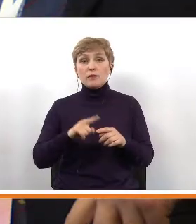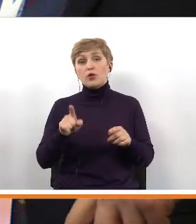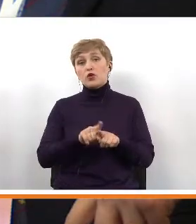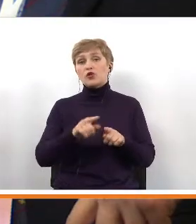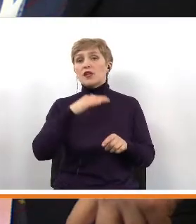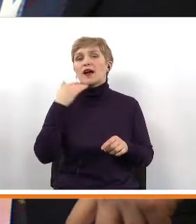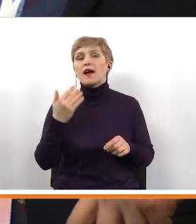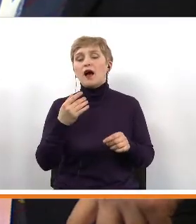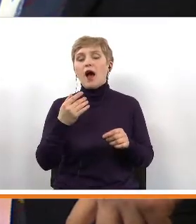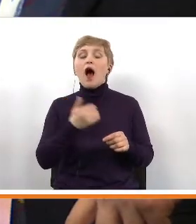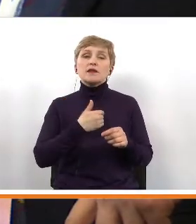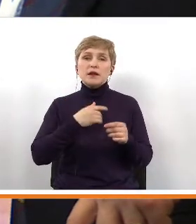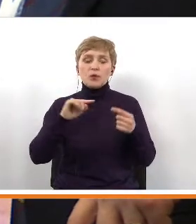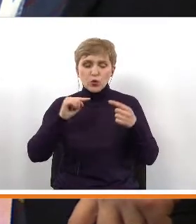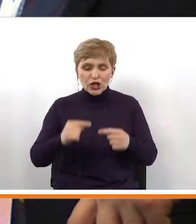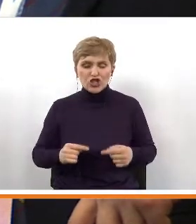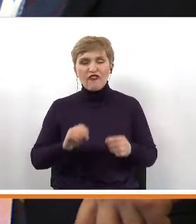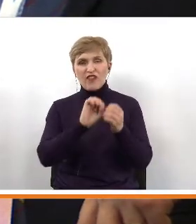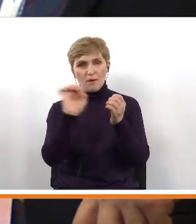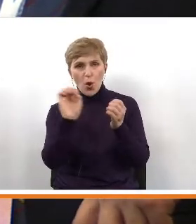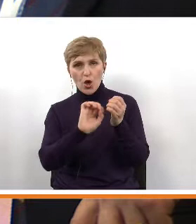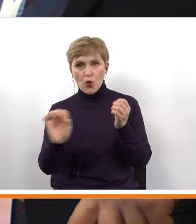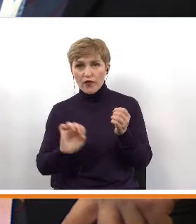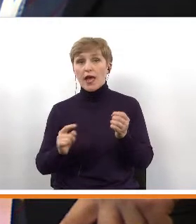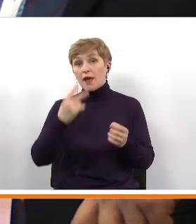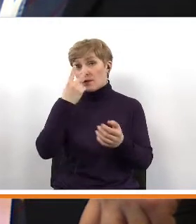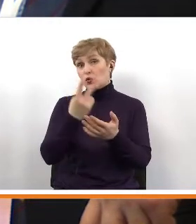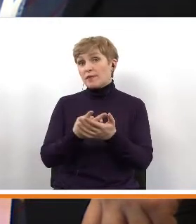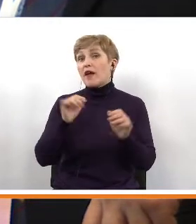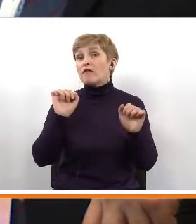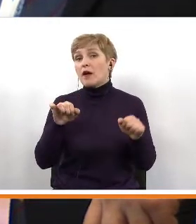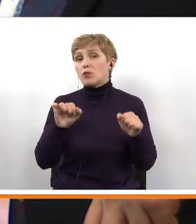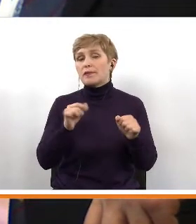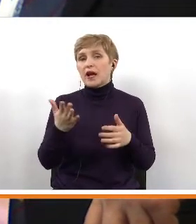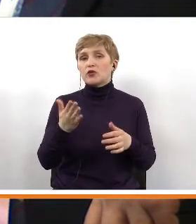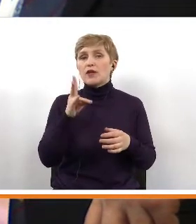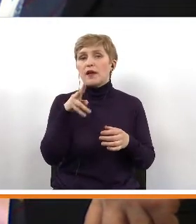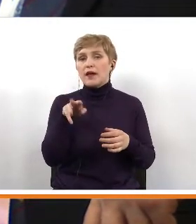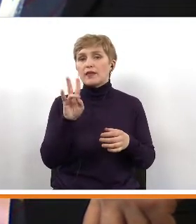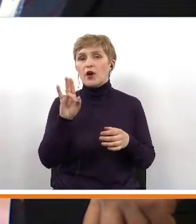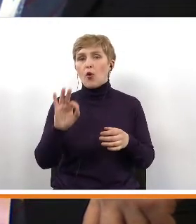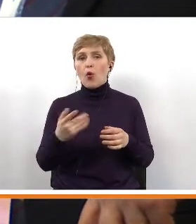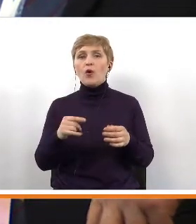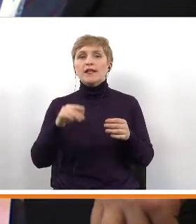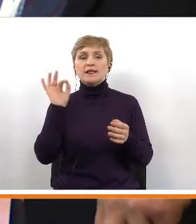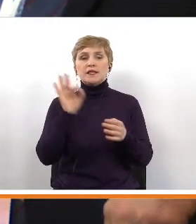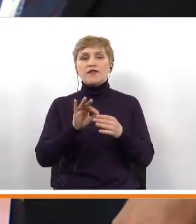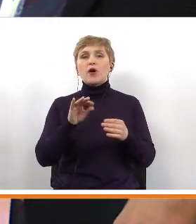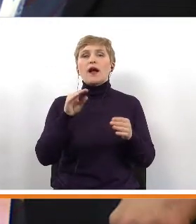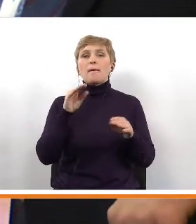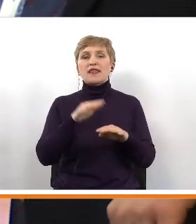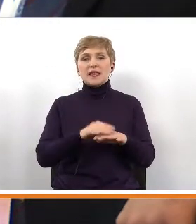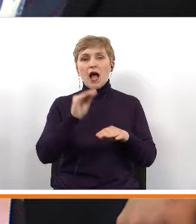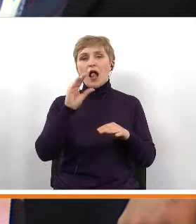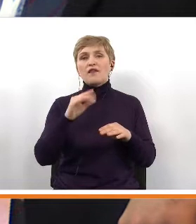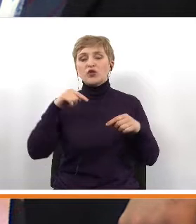хотели бы немного уточнить формулировки и предусмотреть возможность, при которой НКО с целевым капиталом внутри могла